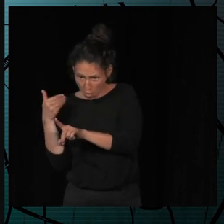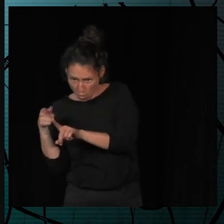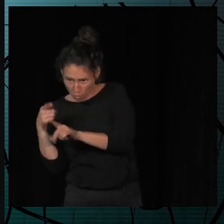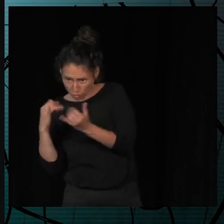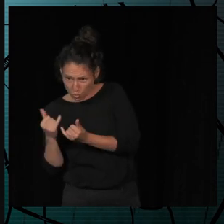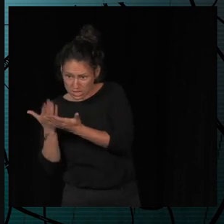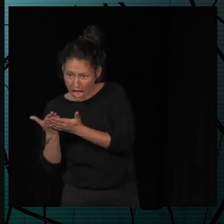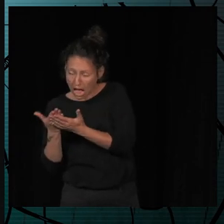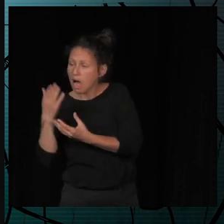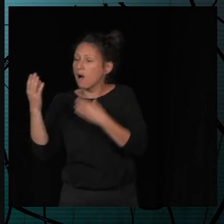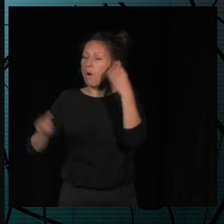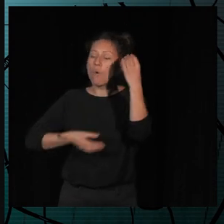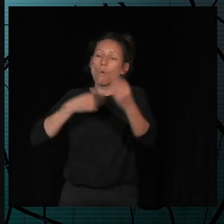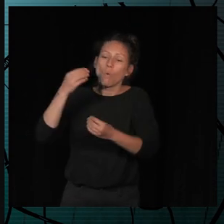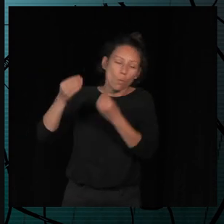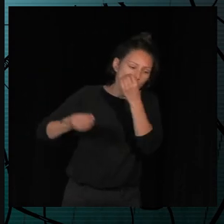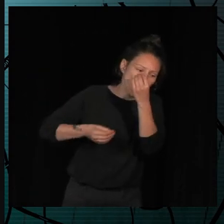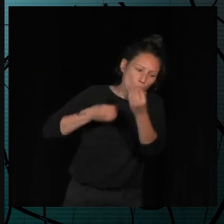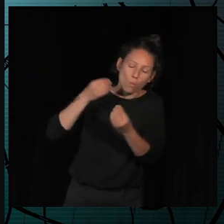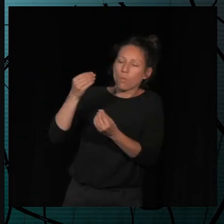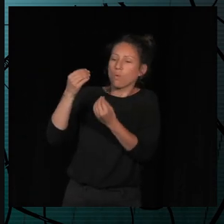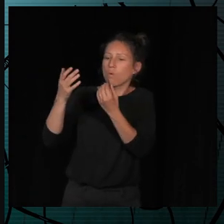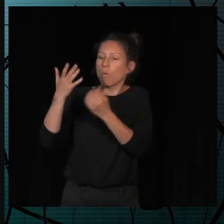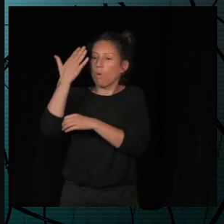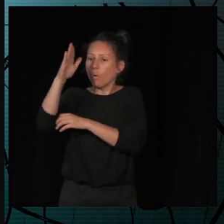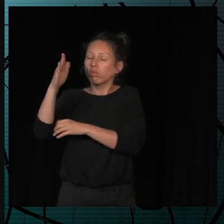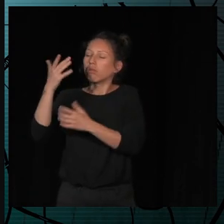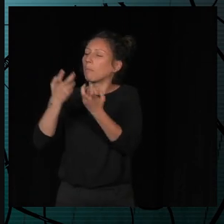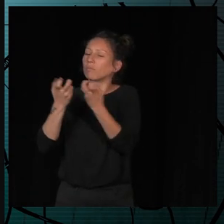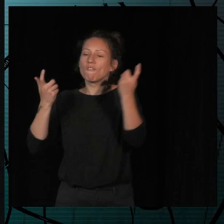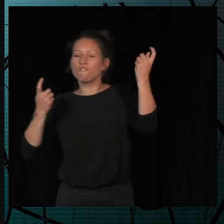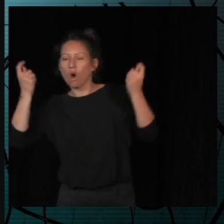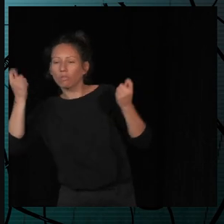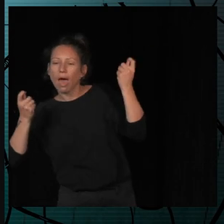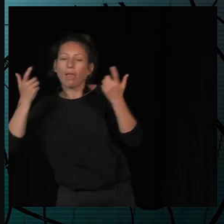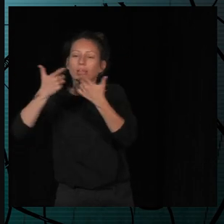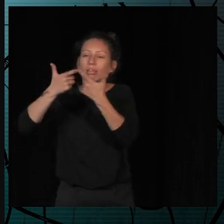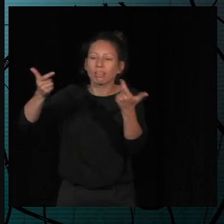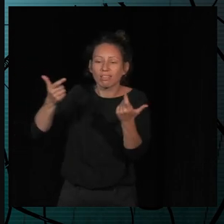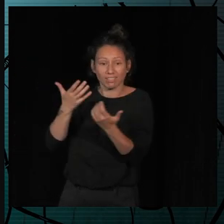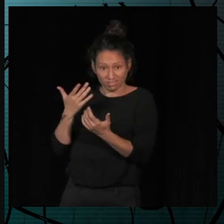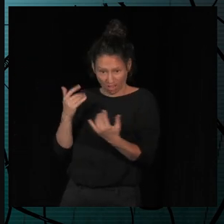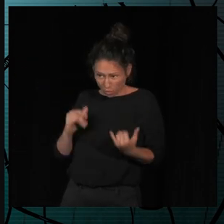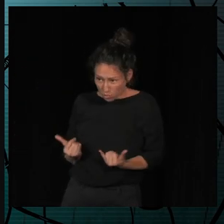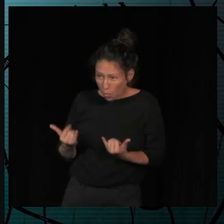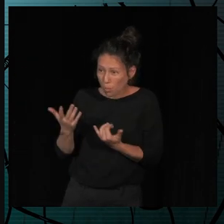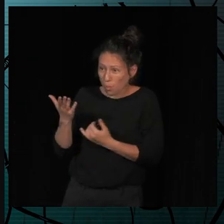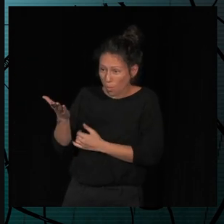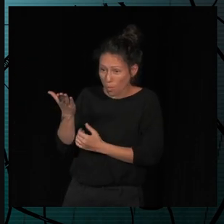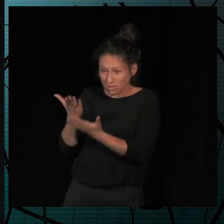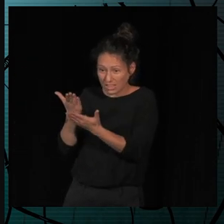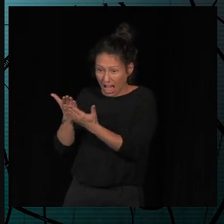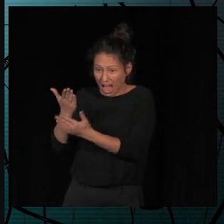jouer à fortnite j'en parlais ou d'autres jeux ou splatoon pour les petits par exemple bah de manière très étonnante c'est pas les jeux les plus